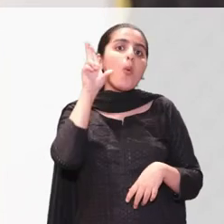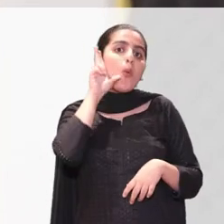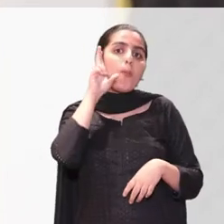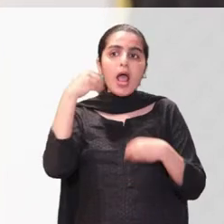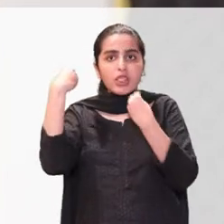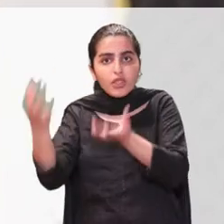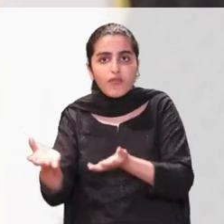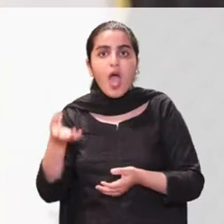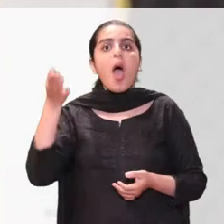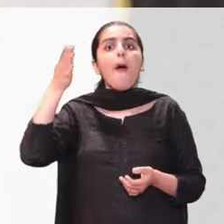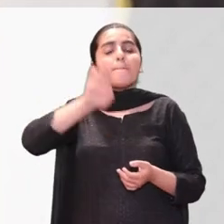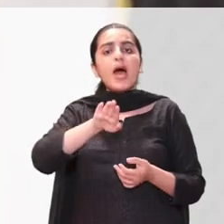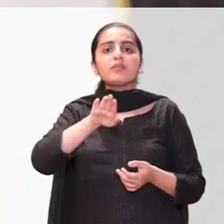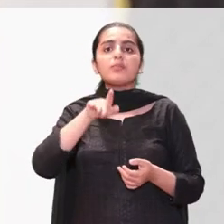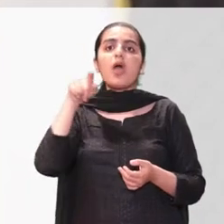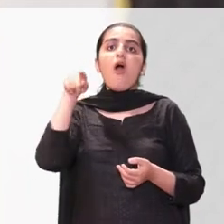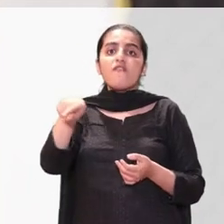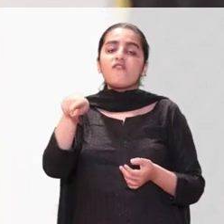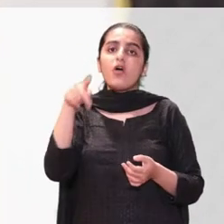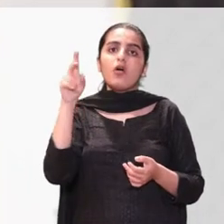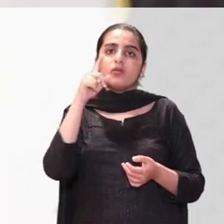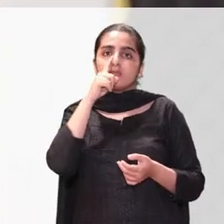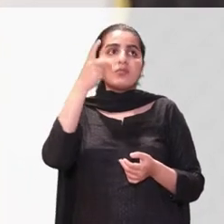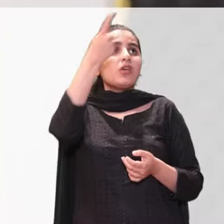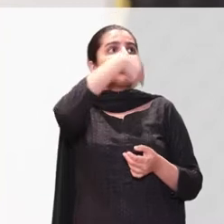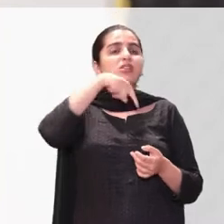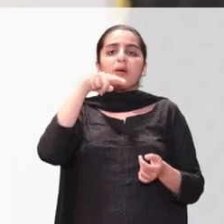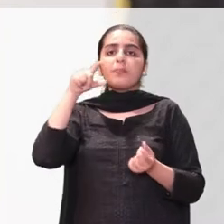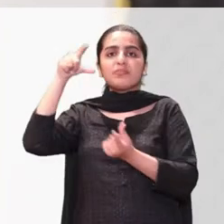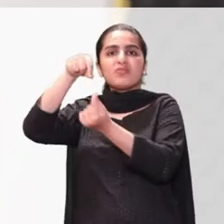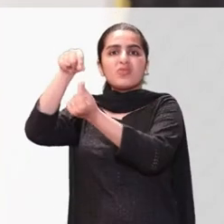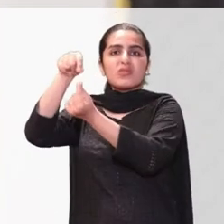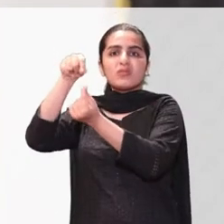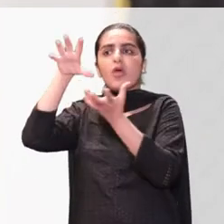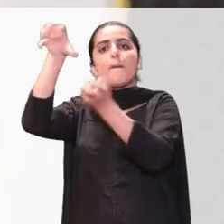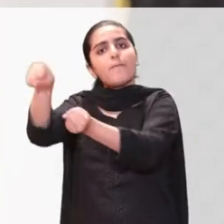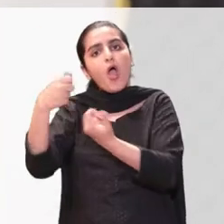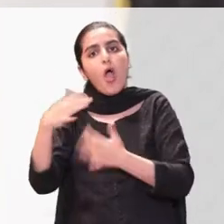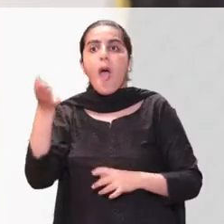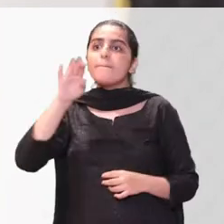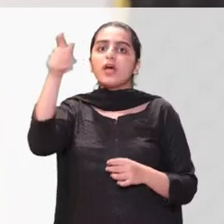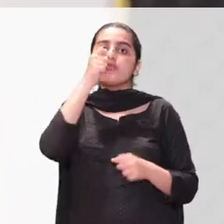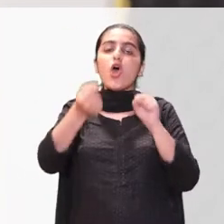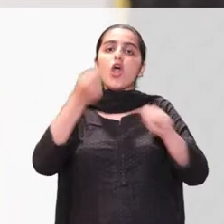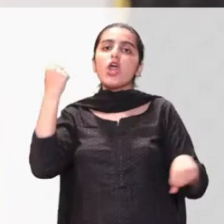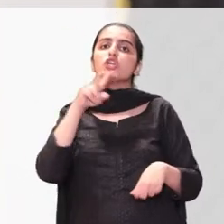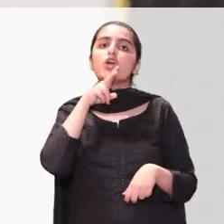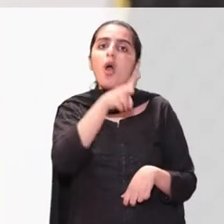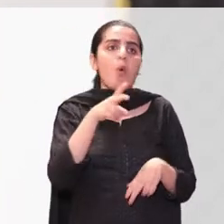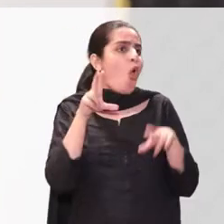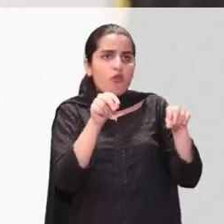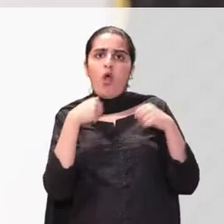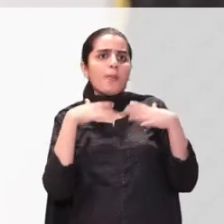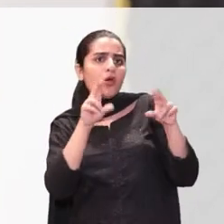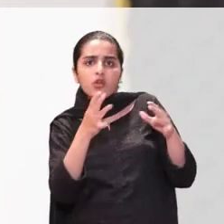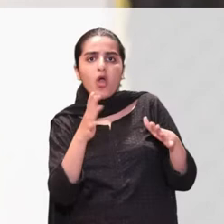चोरी का मोबाइल फोन दिया और वह मोबाइल फोन ट्रेस हो गया उस लड़की के पास से एंड वह रिक्शा ड्राइवर मुकर गया और पुलिस ने